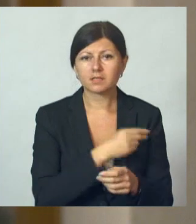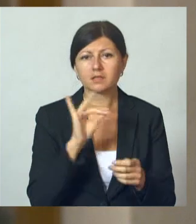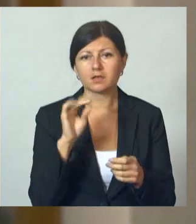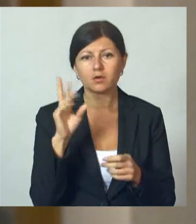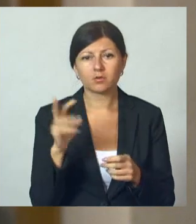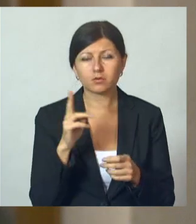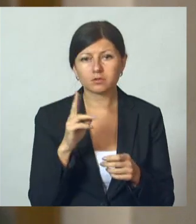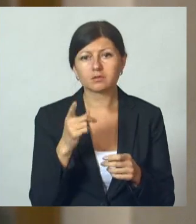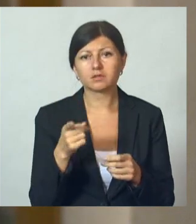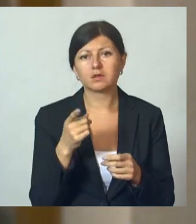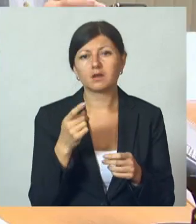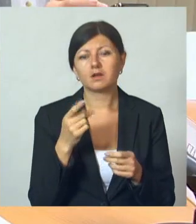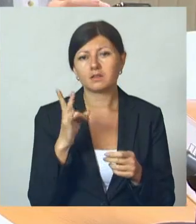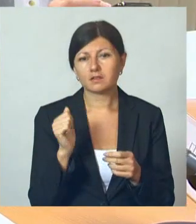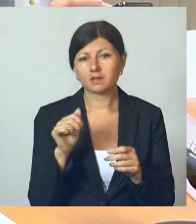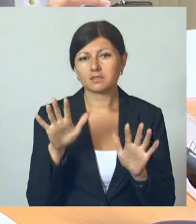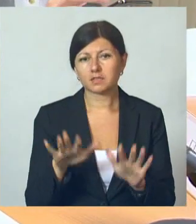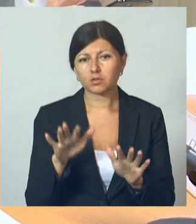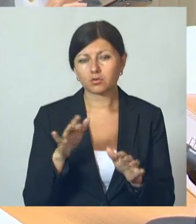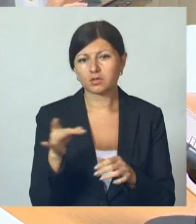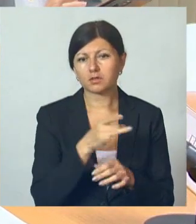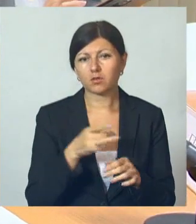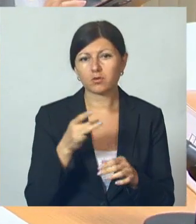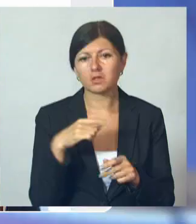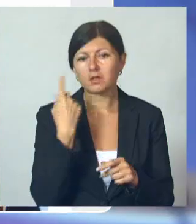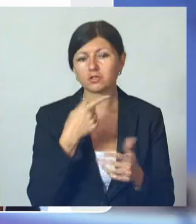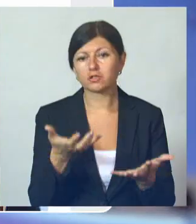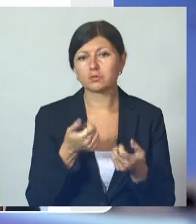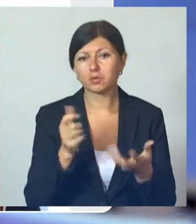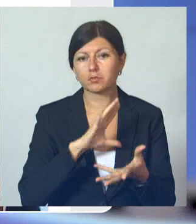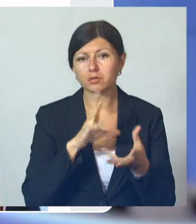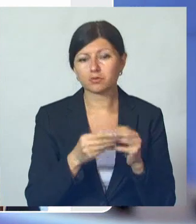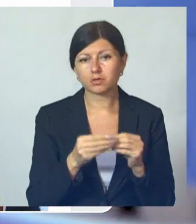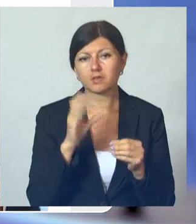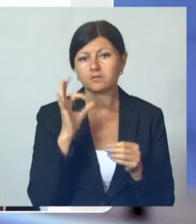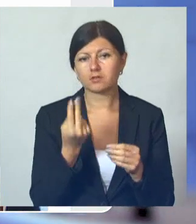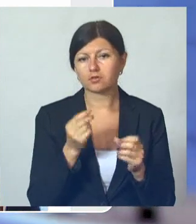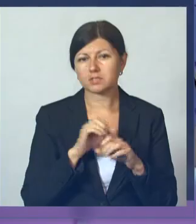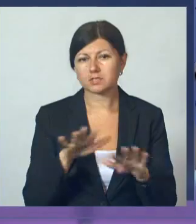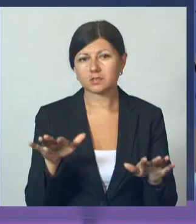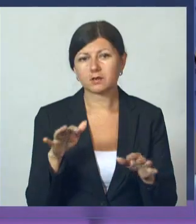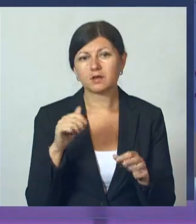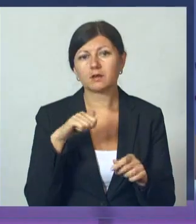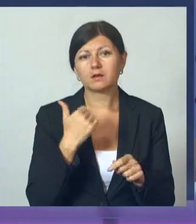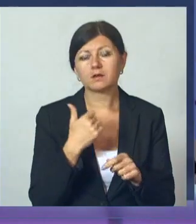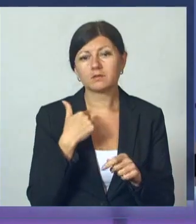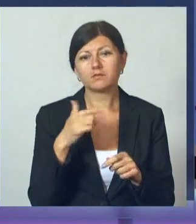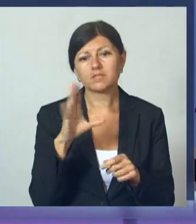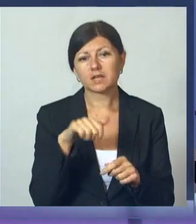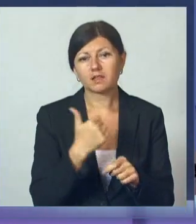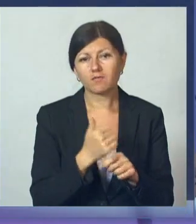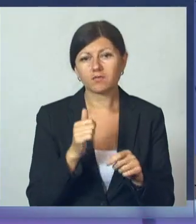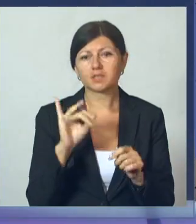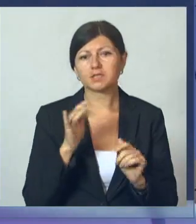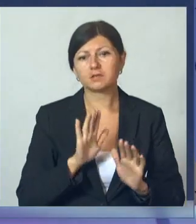QR-кодов, их действия на территории региона. Итоги личного приема Вячеслав Гладков подвел в своих социальных сетях. И главы молодцы, и